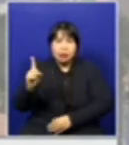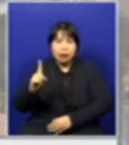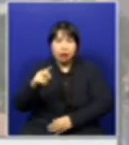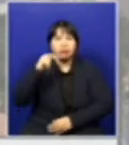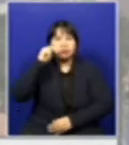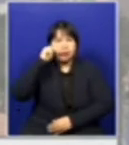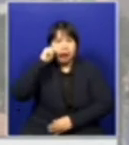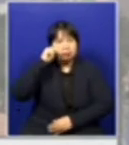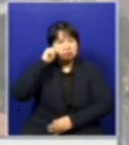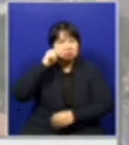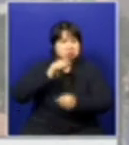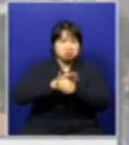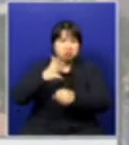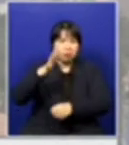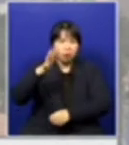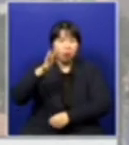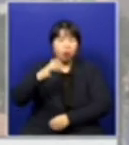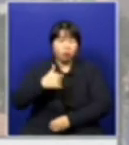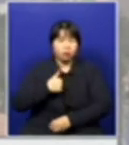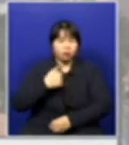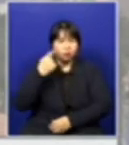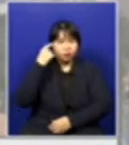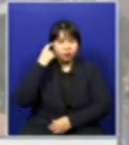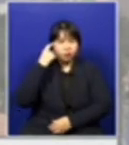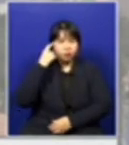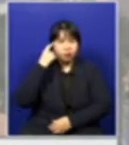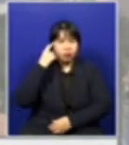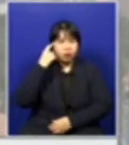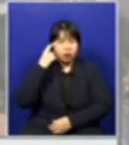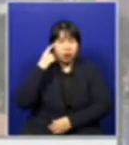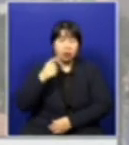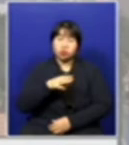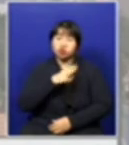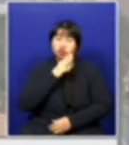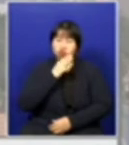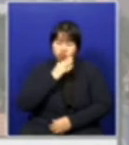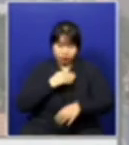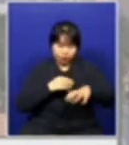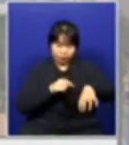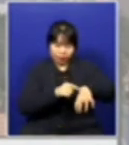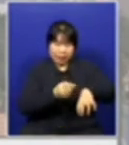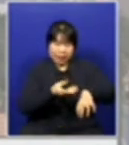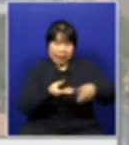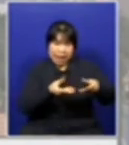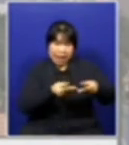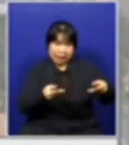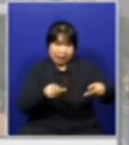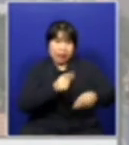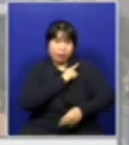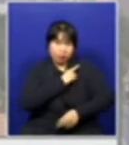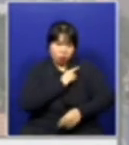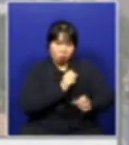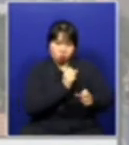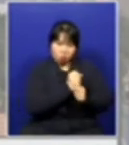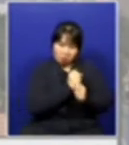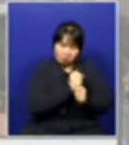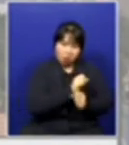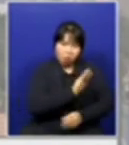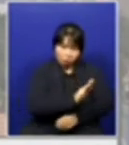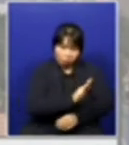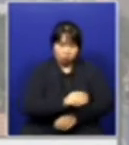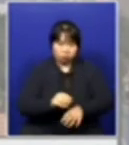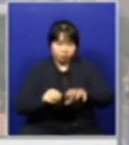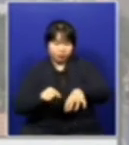ฉันแน่ใจว่าหน่วยงานที่รับผิดชอบเรื่องดินก็ทำงานอย่างเต็มที่หน่วยงานที่ทำเกี่ยวกับเรื่องน้